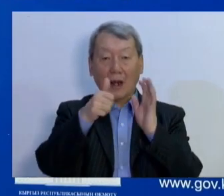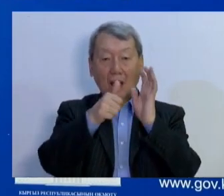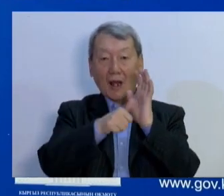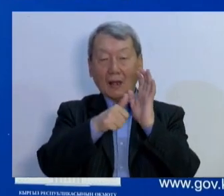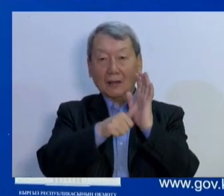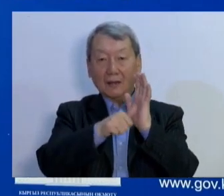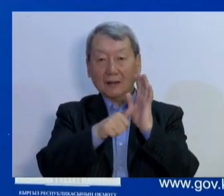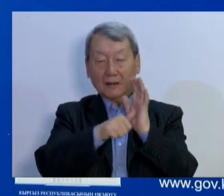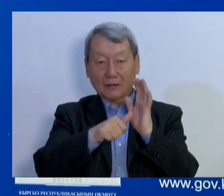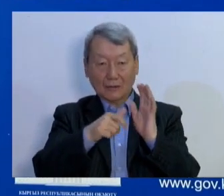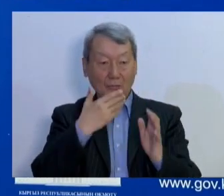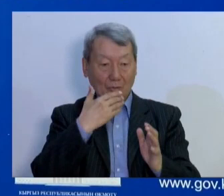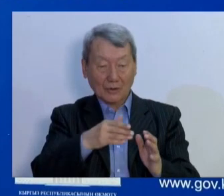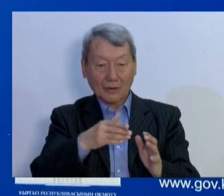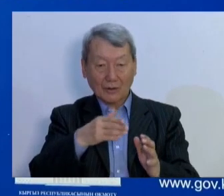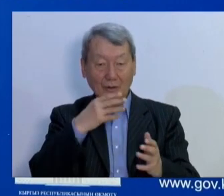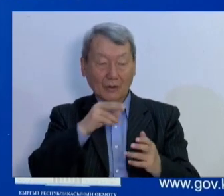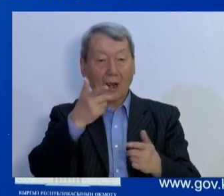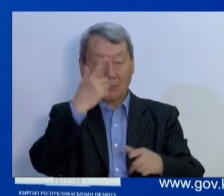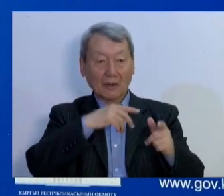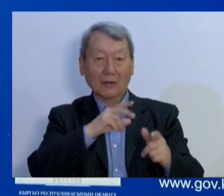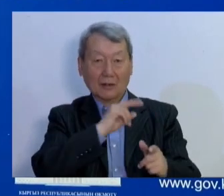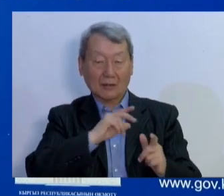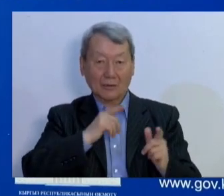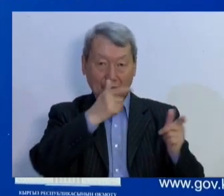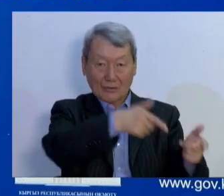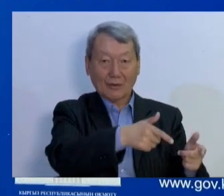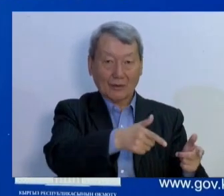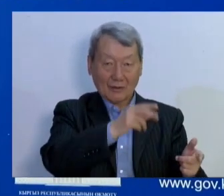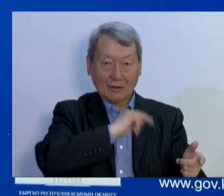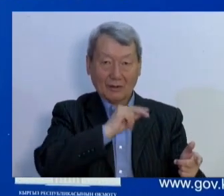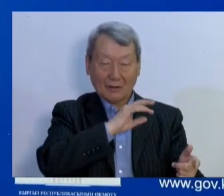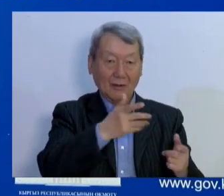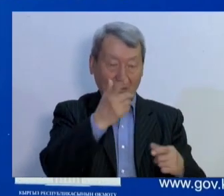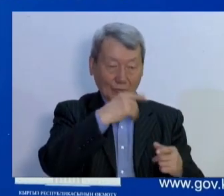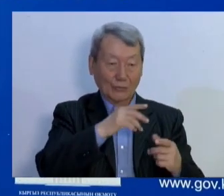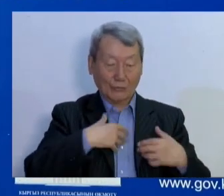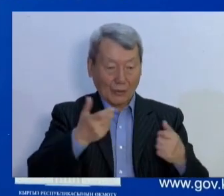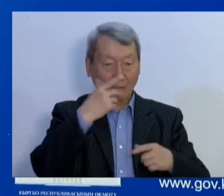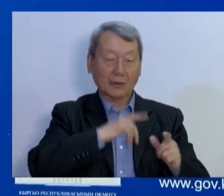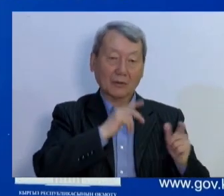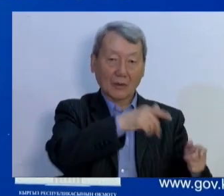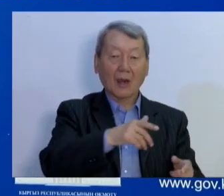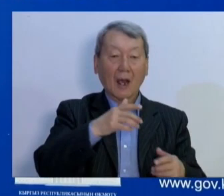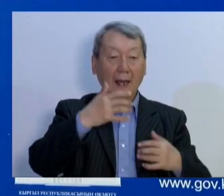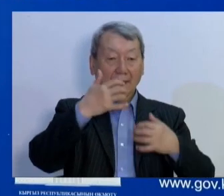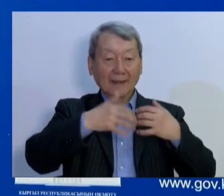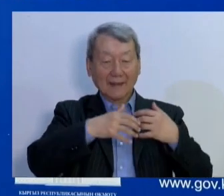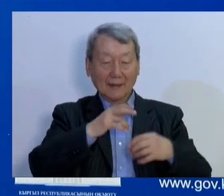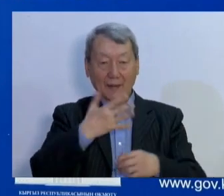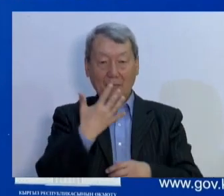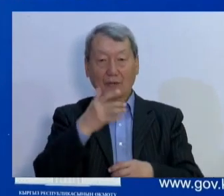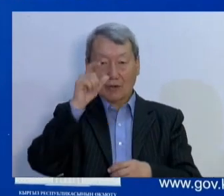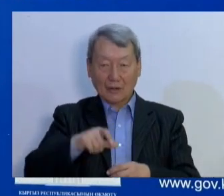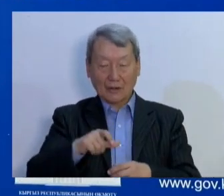дарыгер айыгып чыгып өзүнүн кызматтарын кызмат ордуна кайтып келди. Орто медперсонал